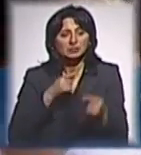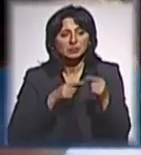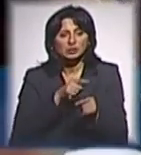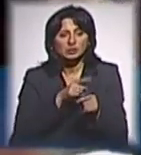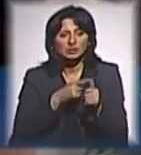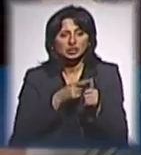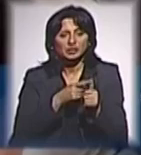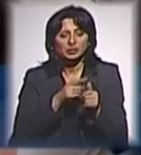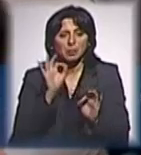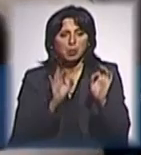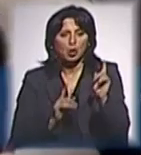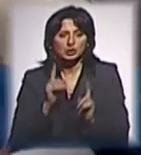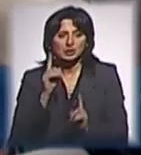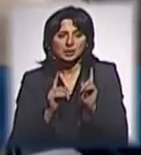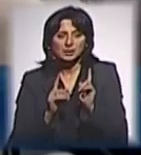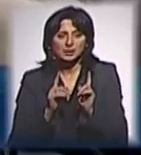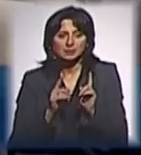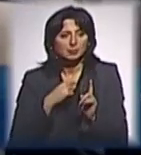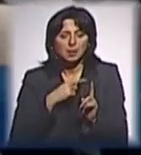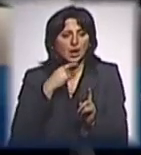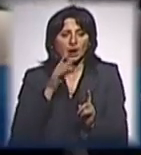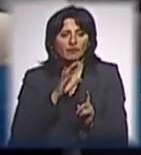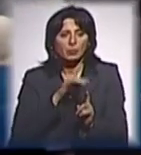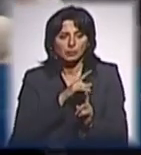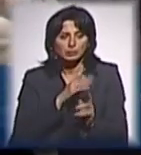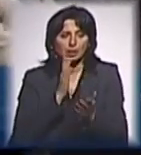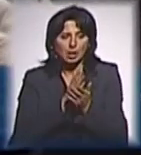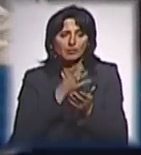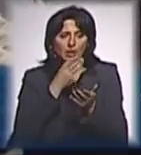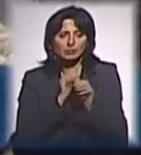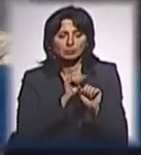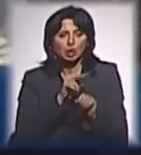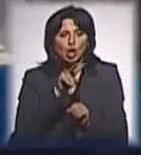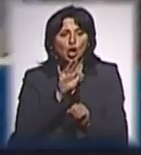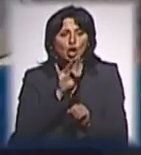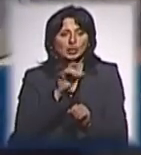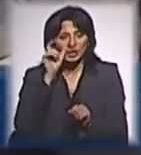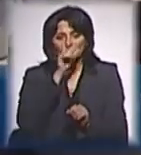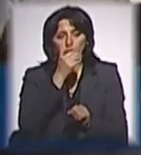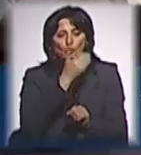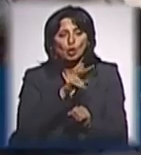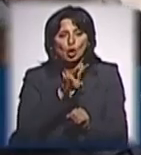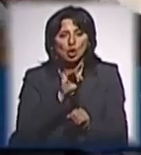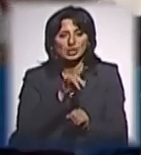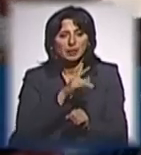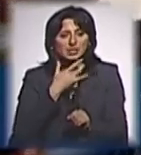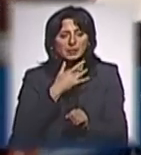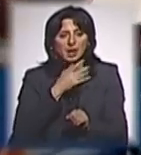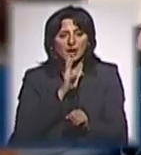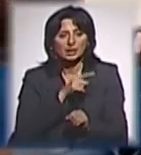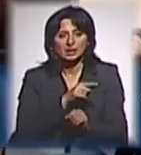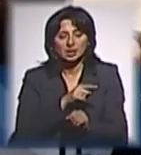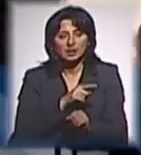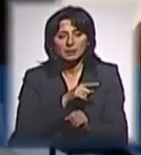თუ რეიტინგულად შეხედავთ, მე არ ვარყოფ იმას, რომ მას ყავს ბუნებრივია თავისი მომხრეები და მხარდამჭერები, თუმცა კიდევ ერთხელ მინდა ვთქვა,